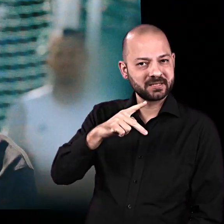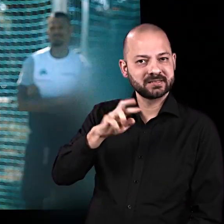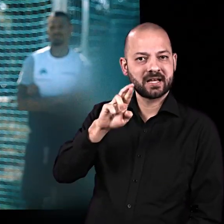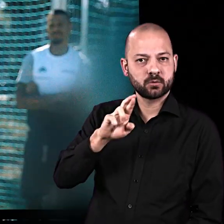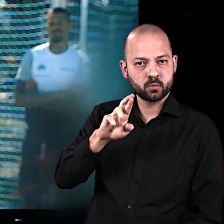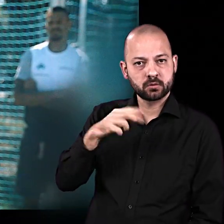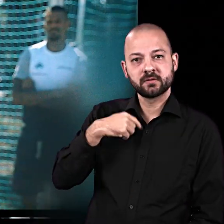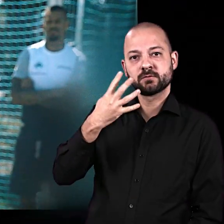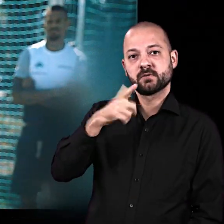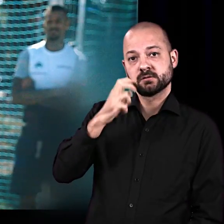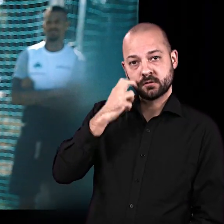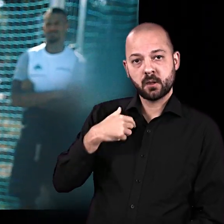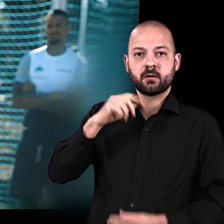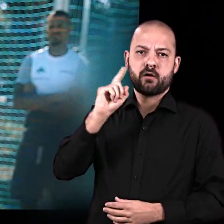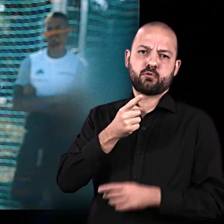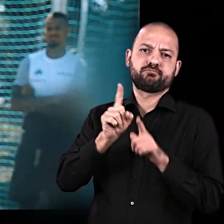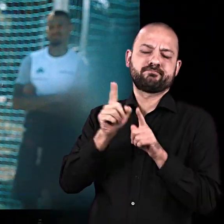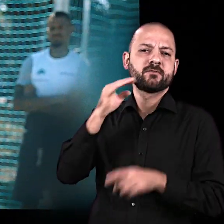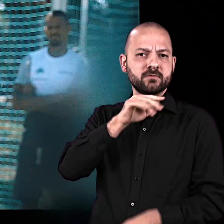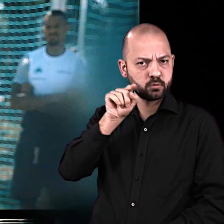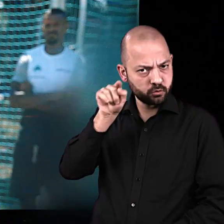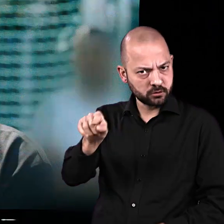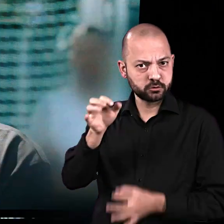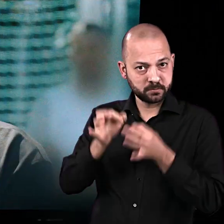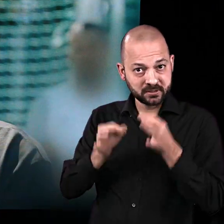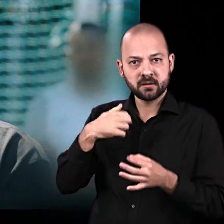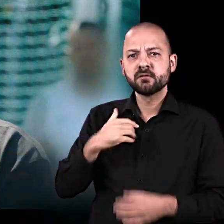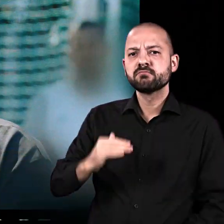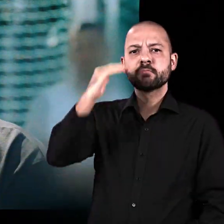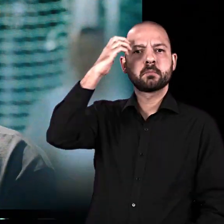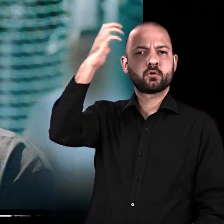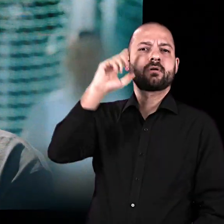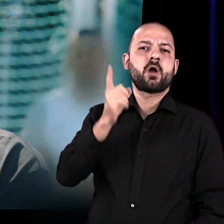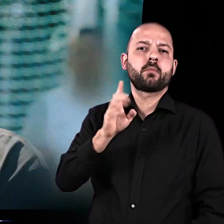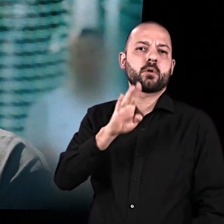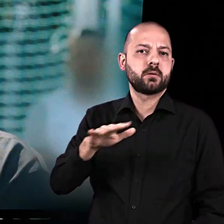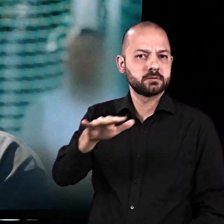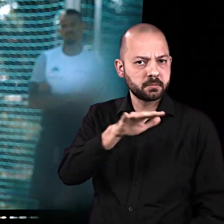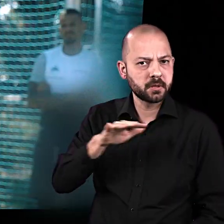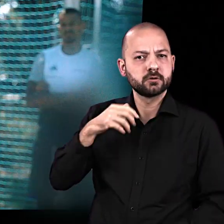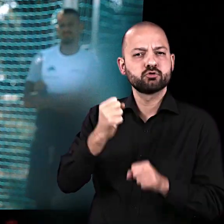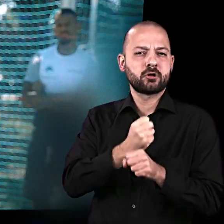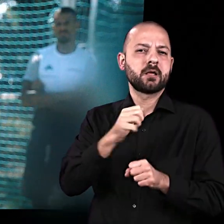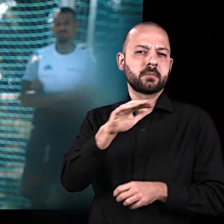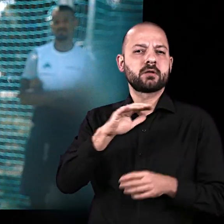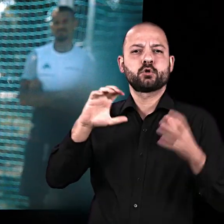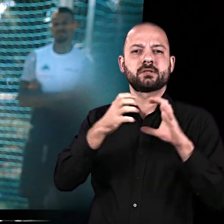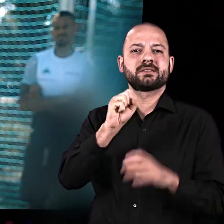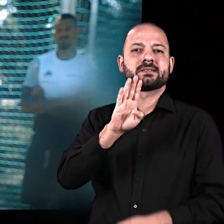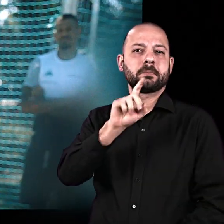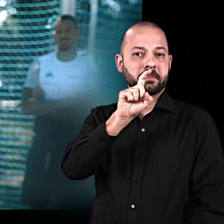Redondo, 24 Jahre alt, spiele bei der Spielvereinigung Greuther Fürth. Groß geworden bin ich in München, auf dem Bolzplatz,